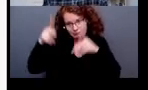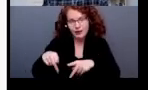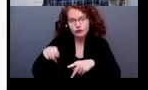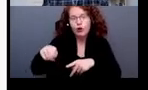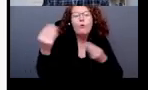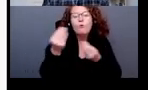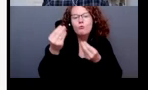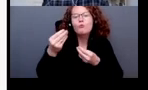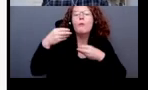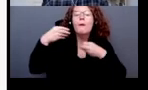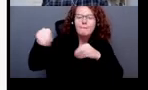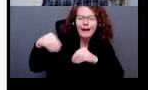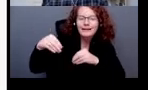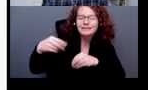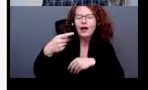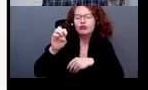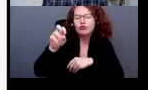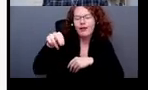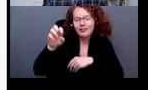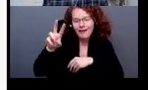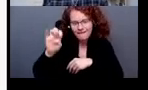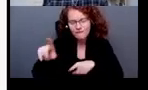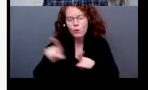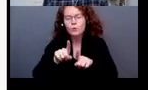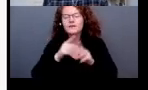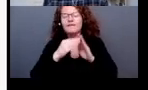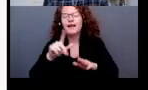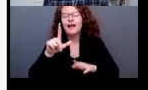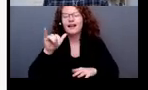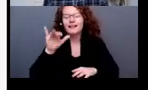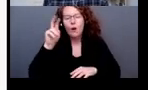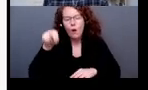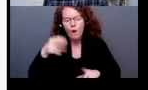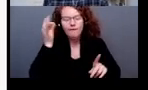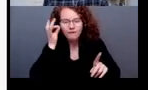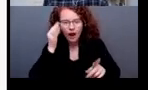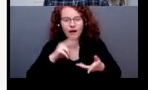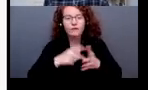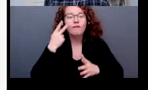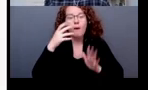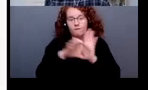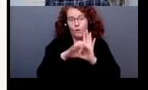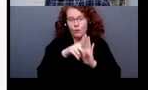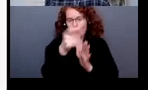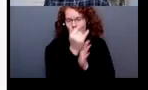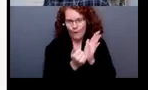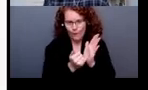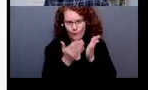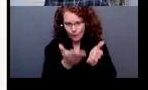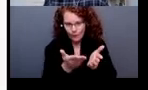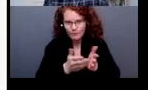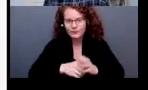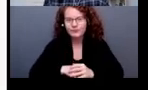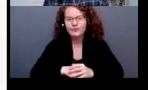Genève et en même temps à Lyon, hein, en France. Hein. Donc, il y a son portrait qui est présent sur la page de gauche. Et puis ensuite, une série